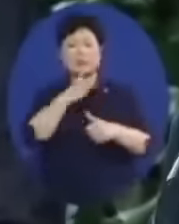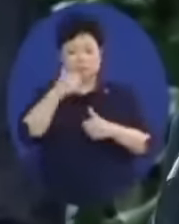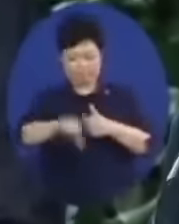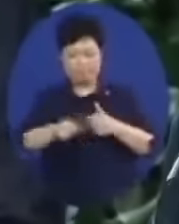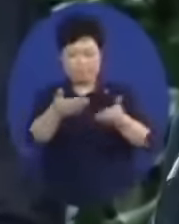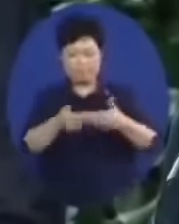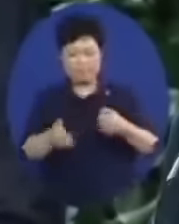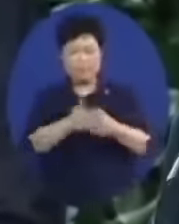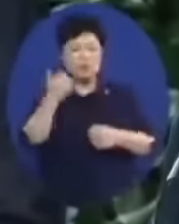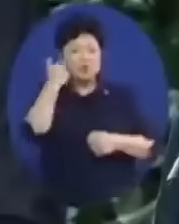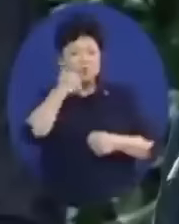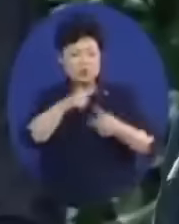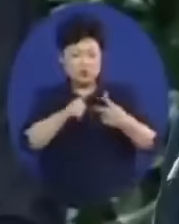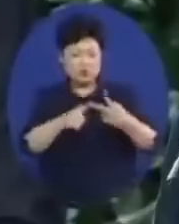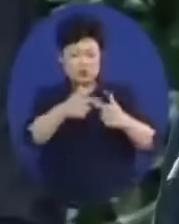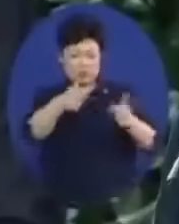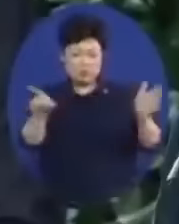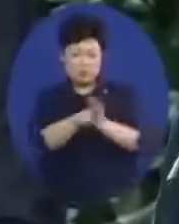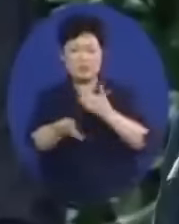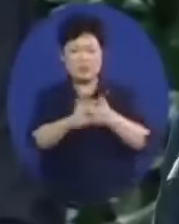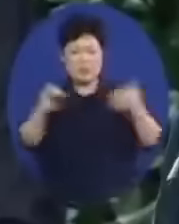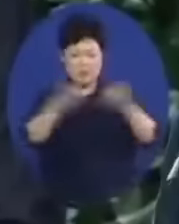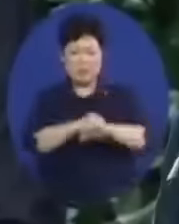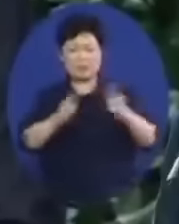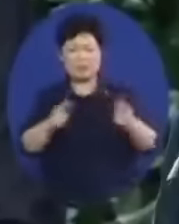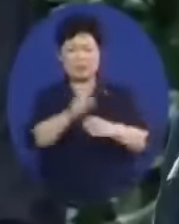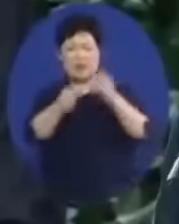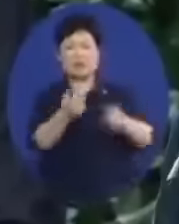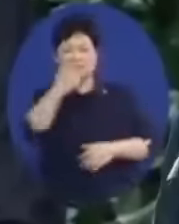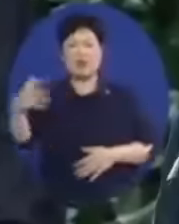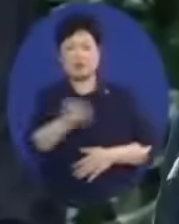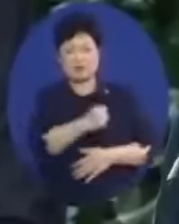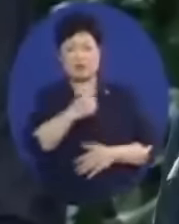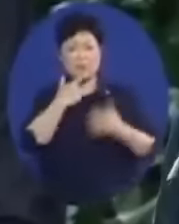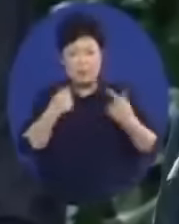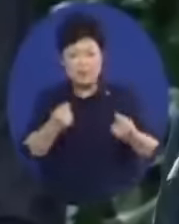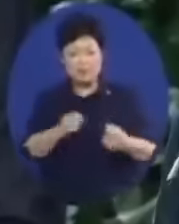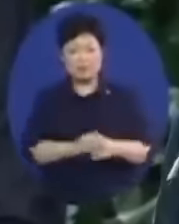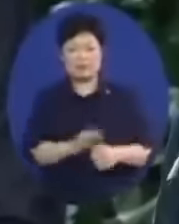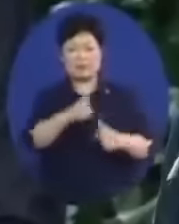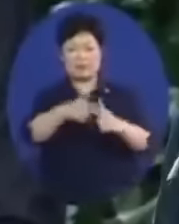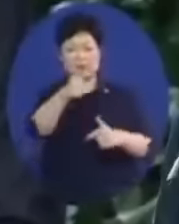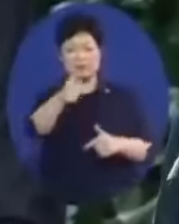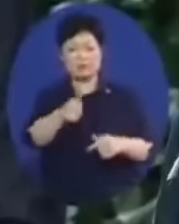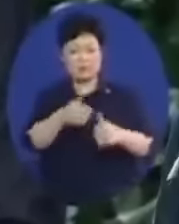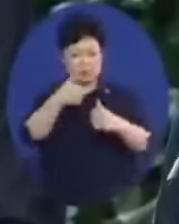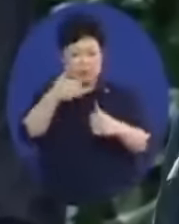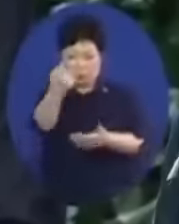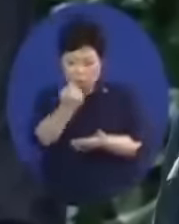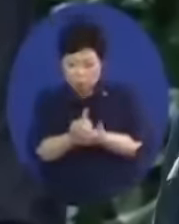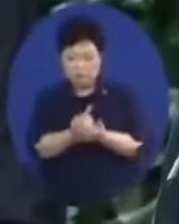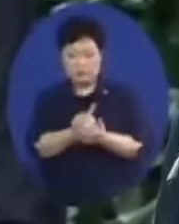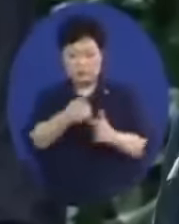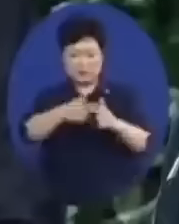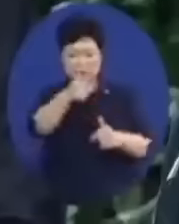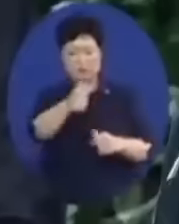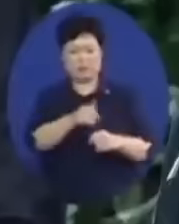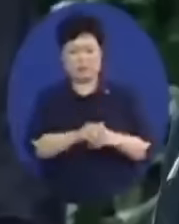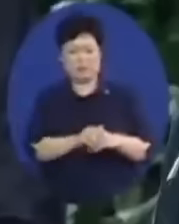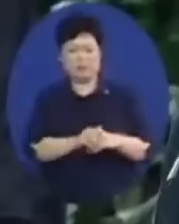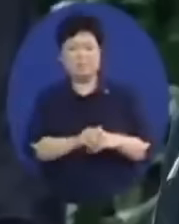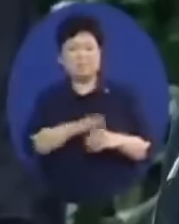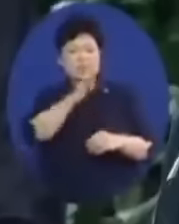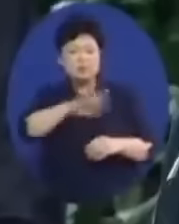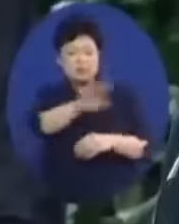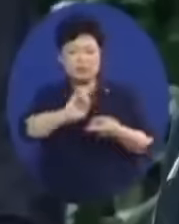주셨으니 누구든지 저를 믿으면 멸망하지 않고 영생을 얻으리라. 예수님을 보내서 예수님이